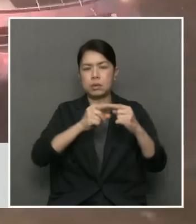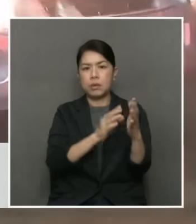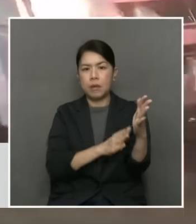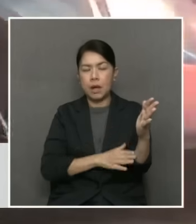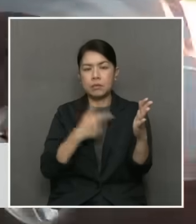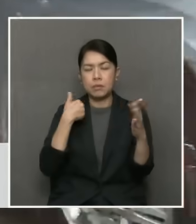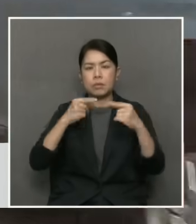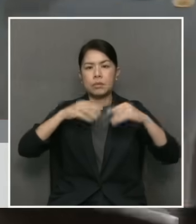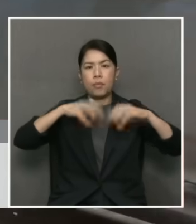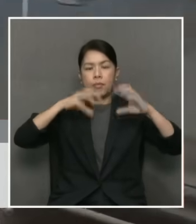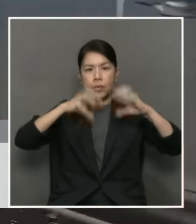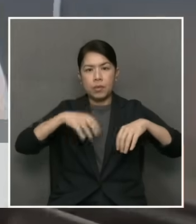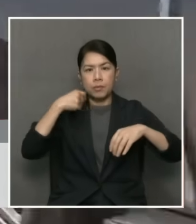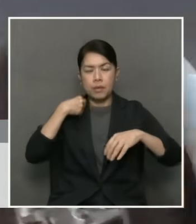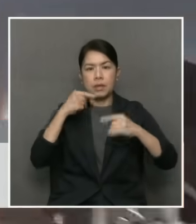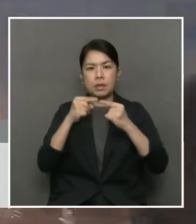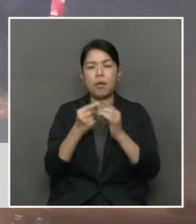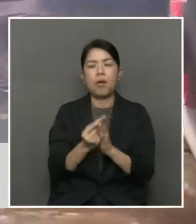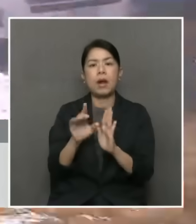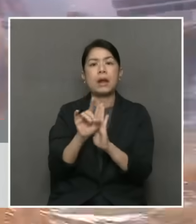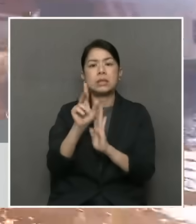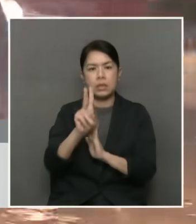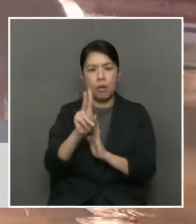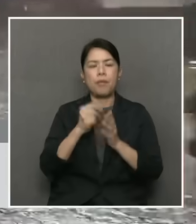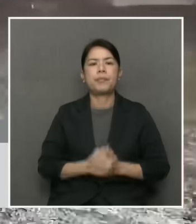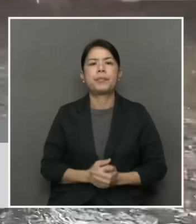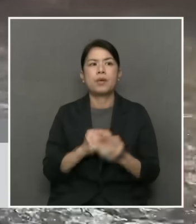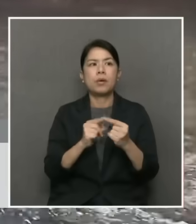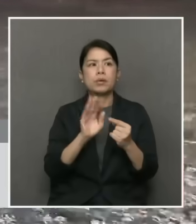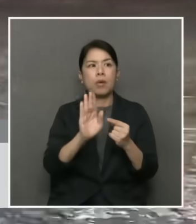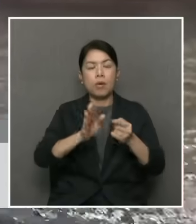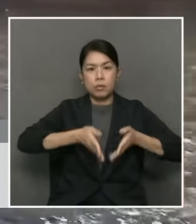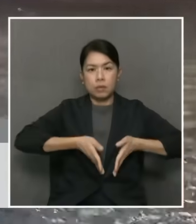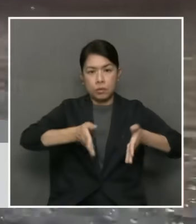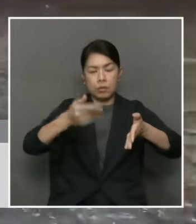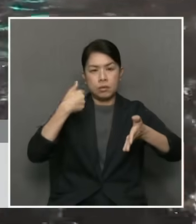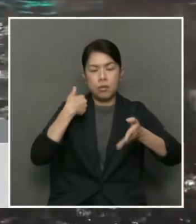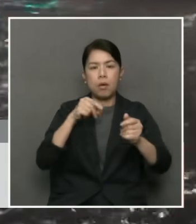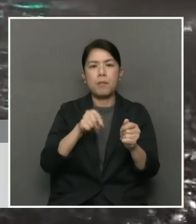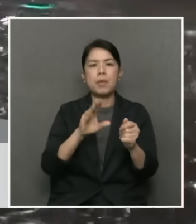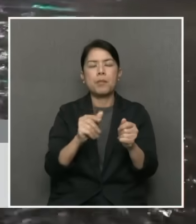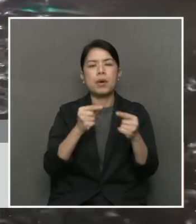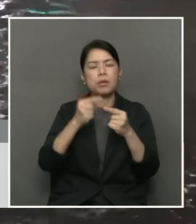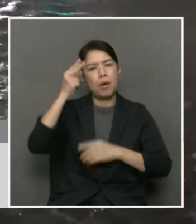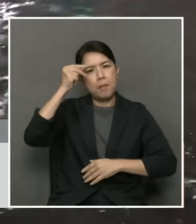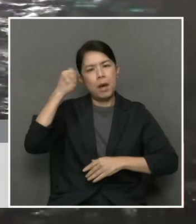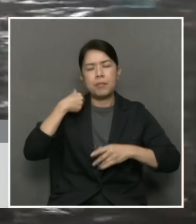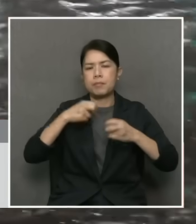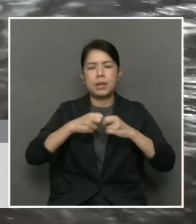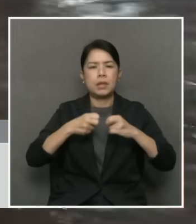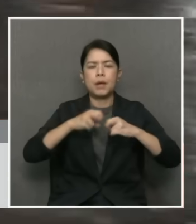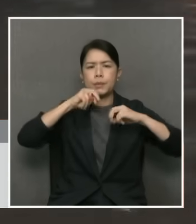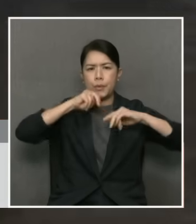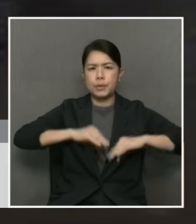ฝนถล่มหนักเป็นครั้งที่ 2ในรอบสัปดาห์นี้ถนนในเขตตัวเมืองลำปางหลายเส้นทางมีน้ำท่วมขังส่วน